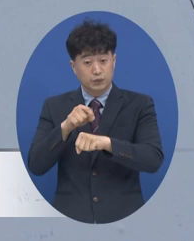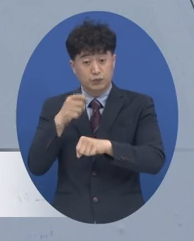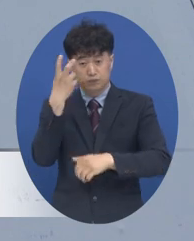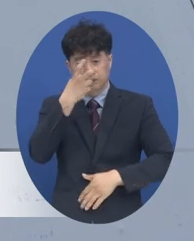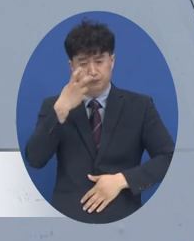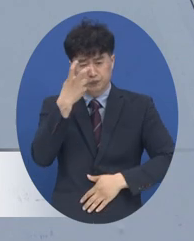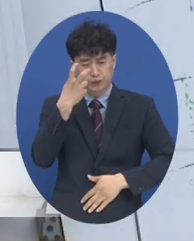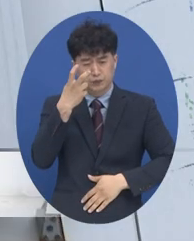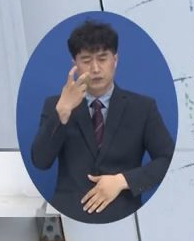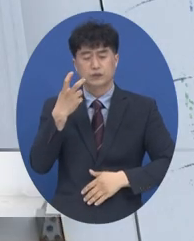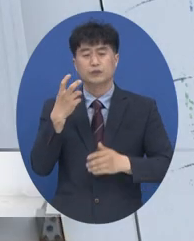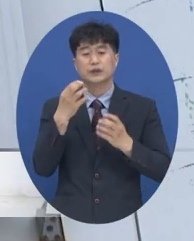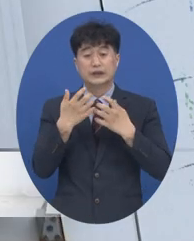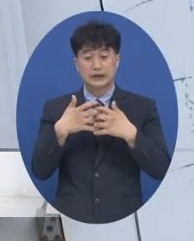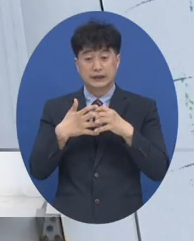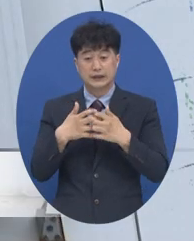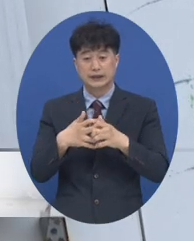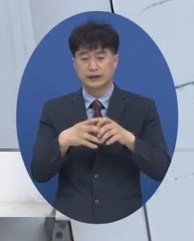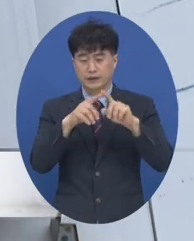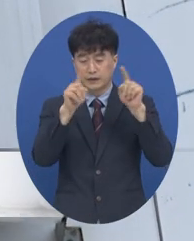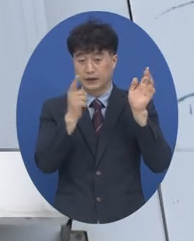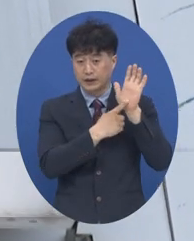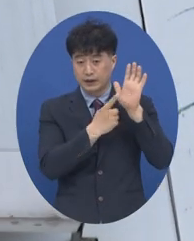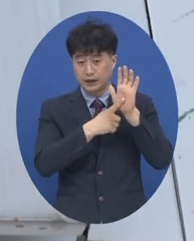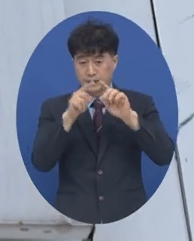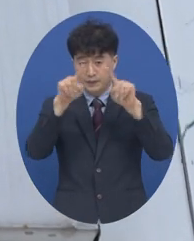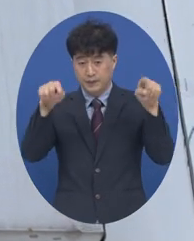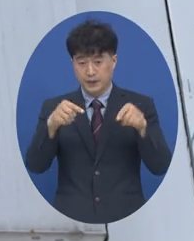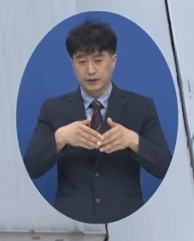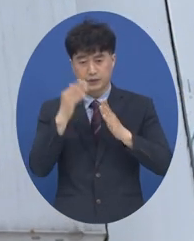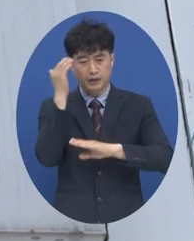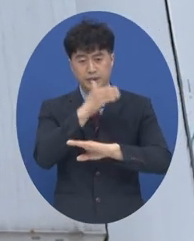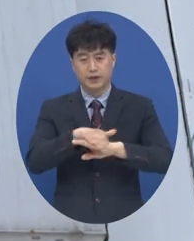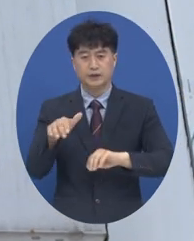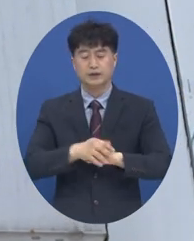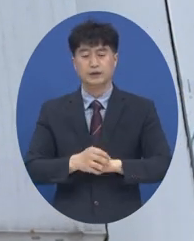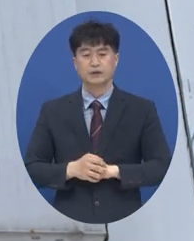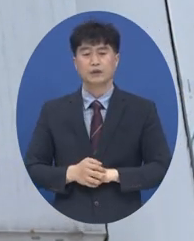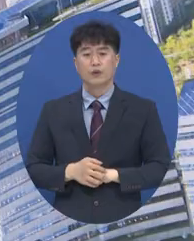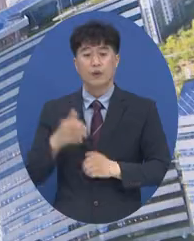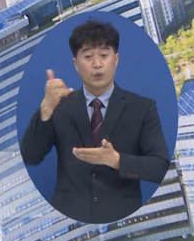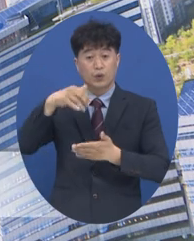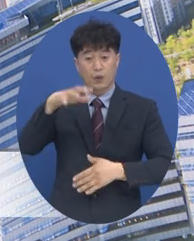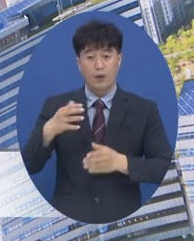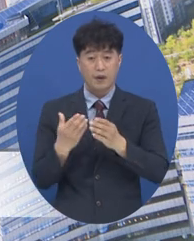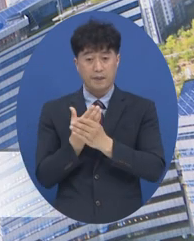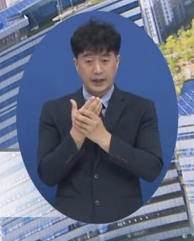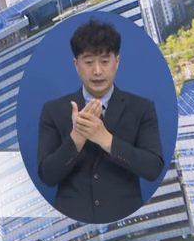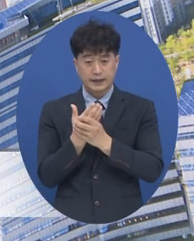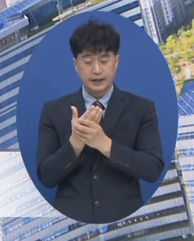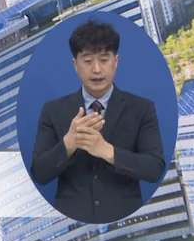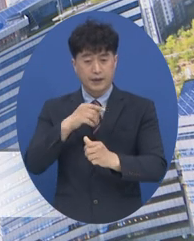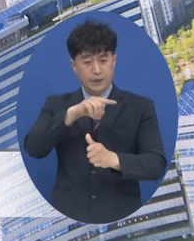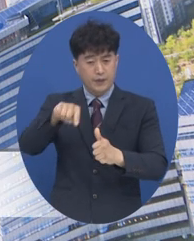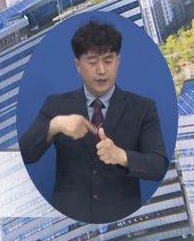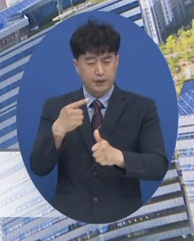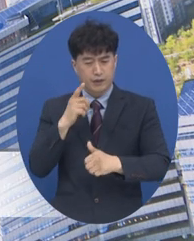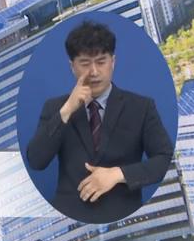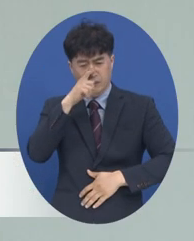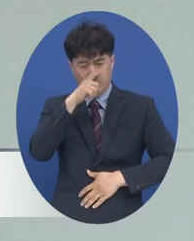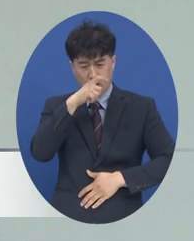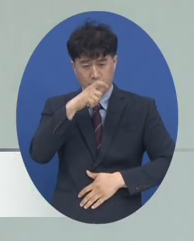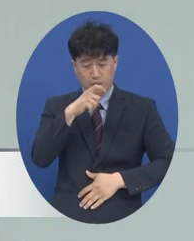측정기, 실시간으로 측정치를 표출하는 전광판을 설치한다는 구상입니다. 또한 공사장에서 발생할 수